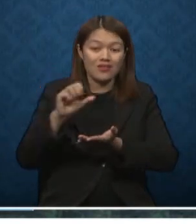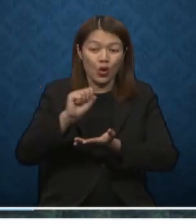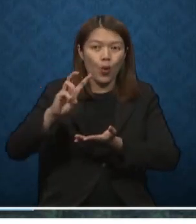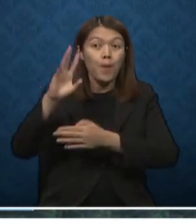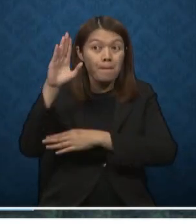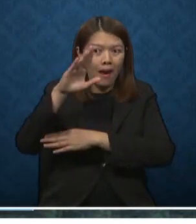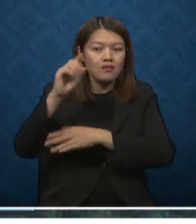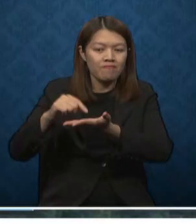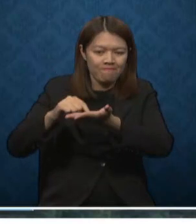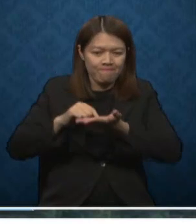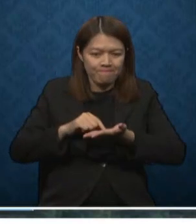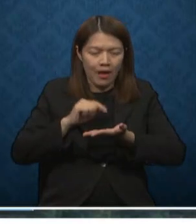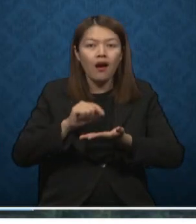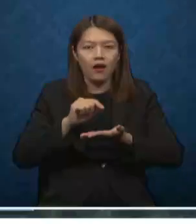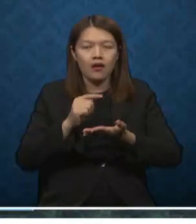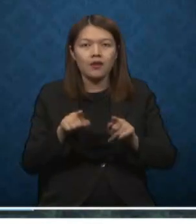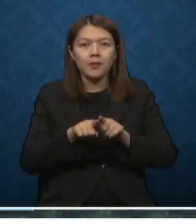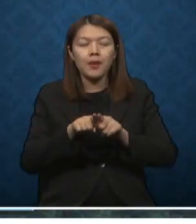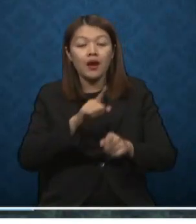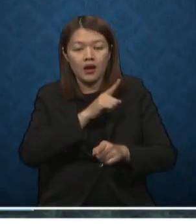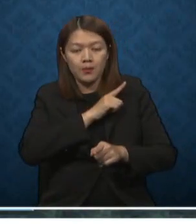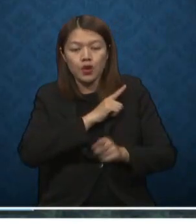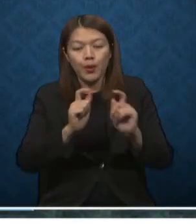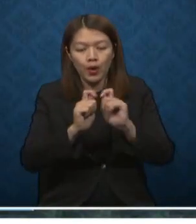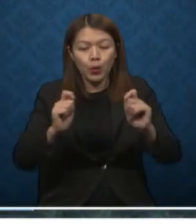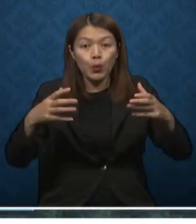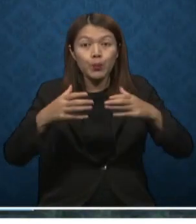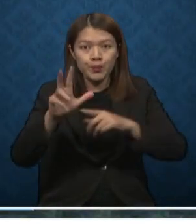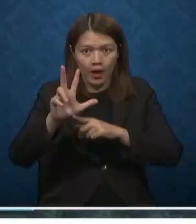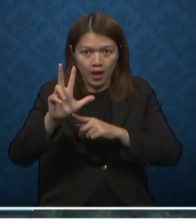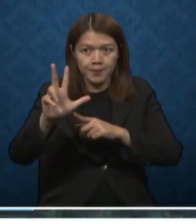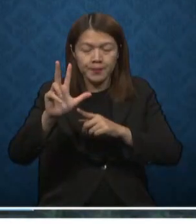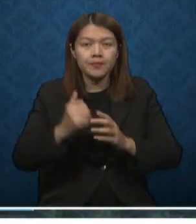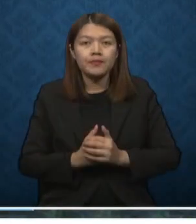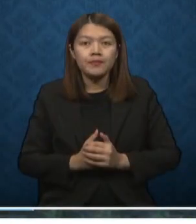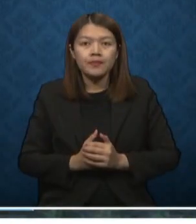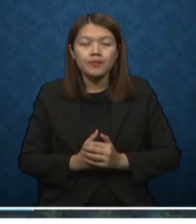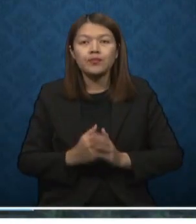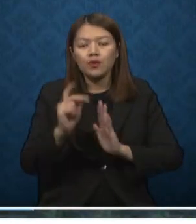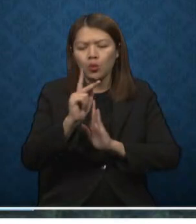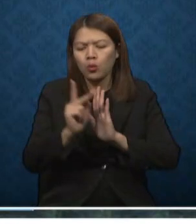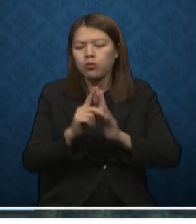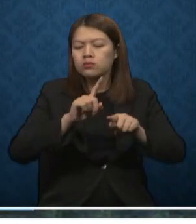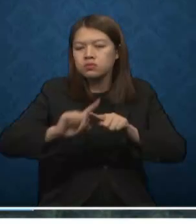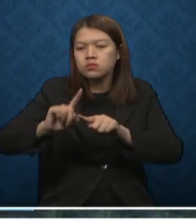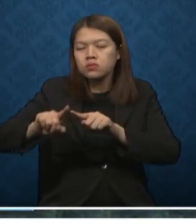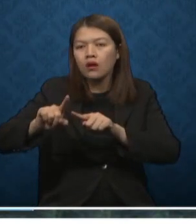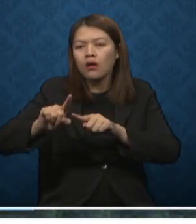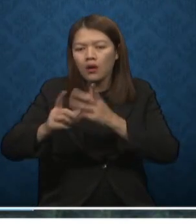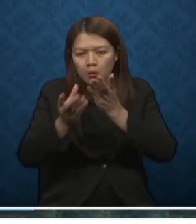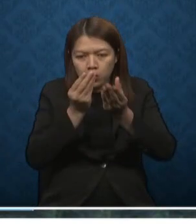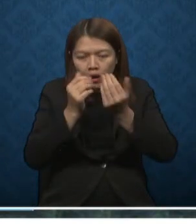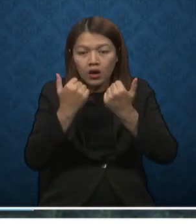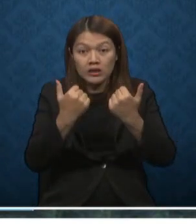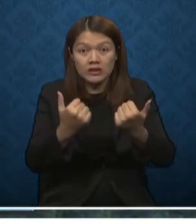ายก็เป็นส่วนหนึ่งของหน้าที่ของอนุที่3เพราะว่ากฎหมายต่างๆในที่ใช้อยู่ในปัจจุบัน